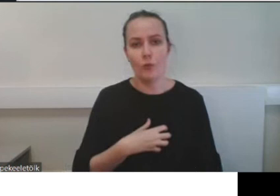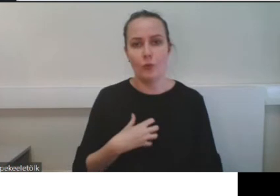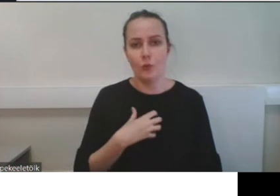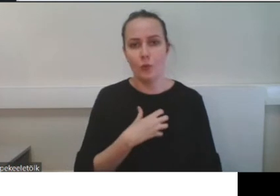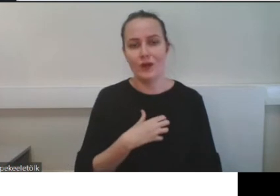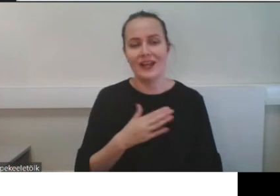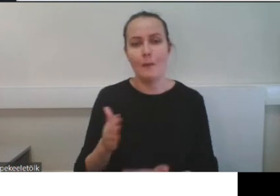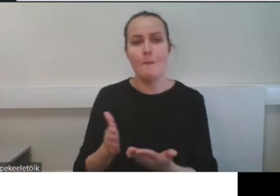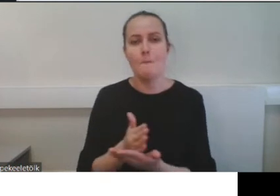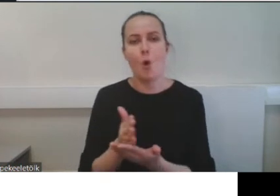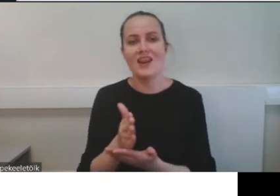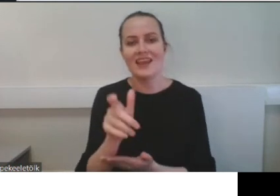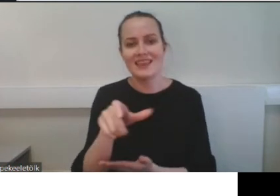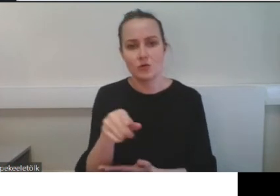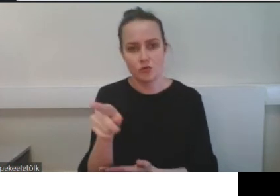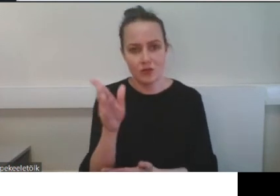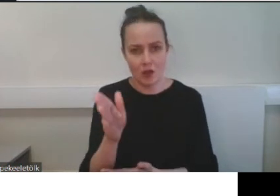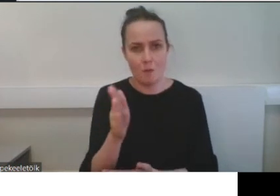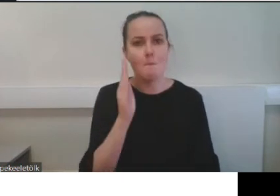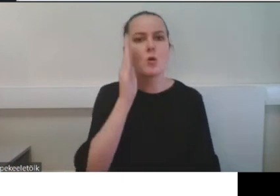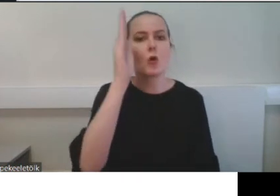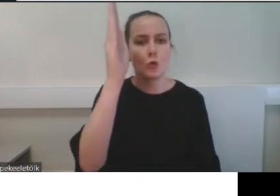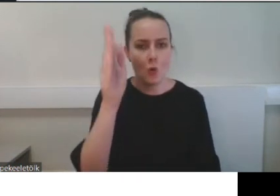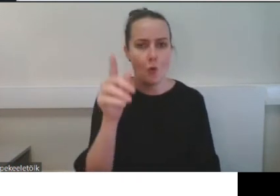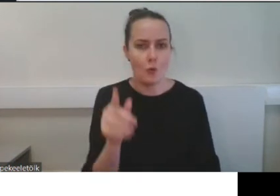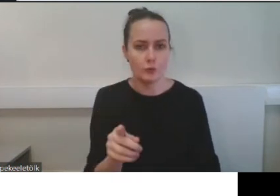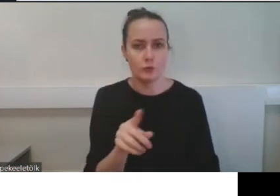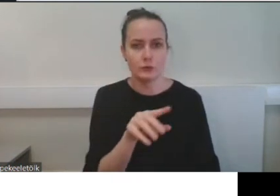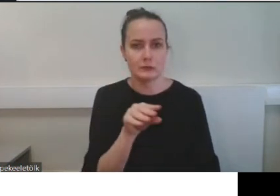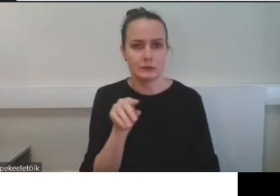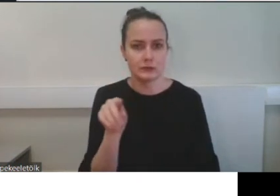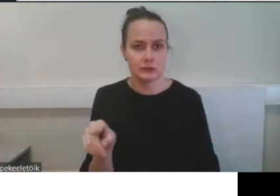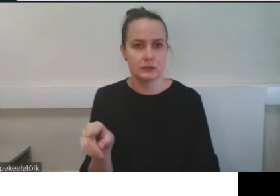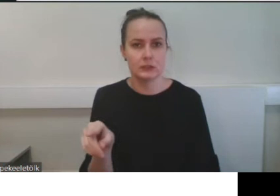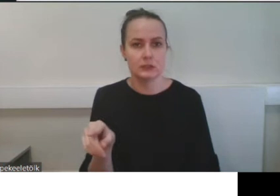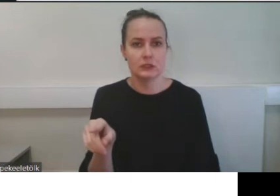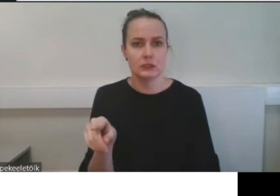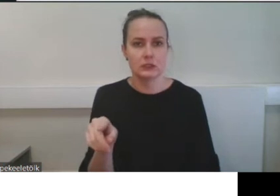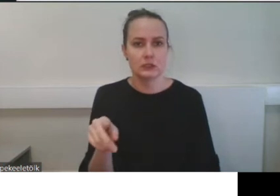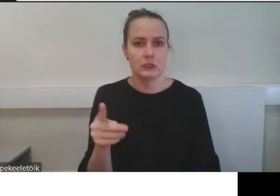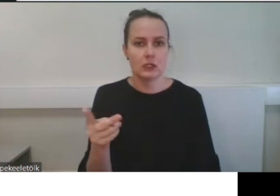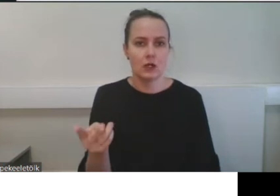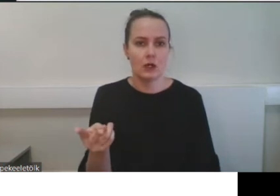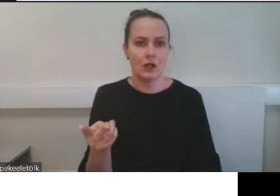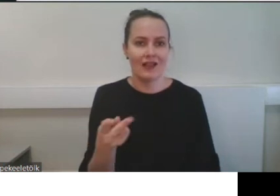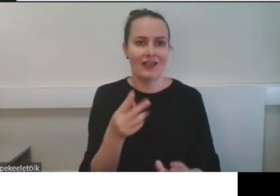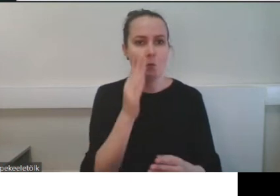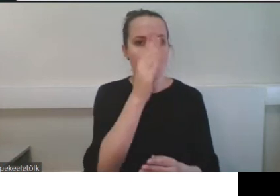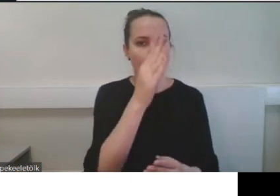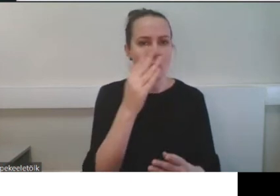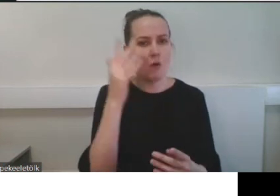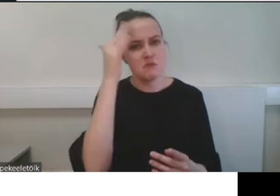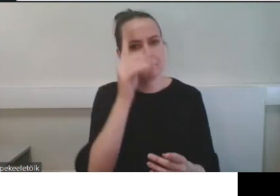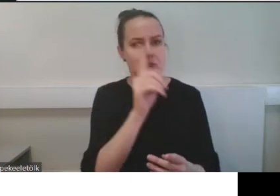kui inimesel on sotsiaalne võrgustik ja võib-olla laiem suguvõsa või perering, kes saab teda